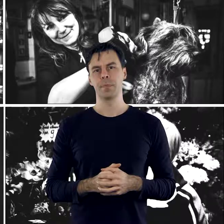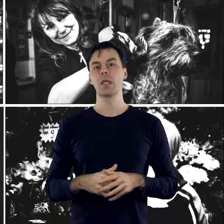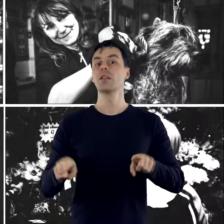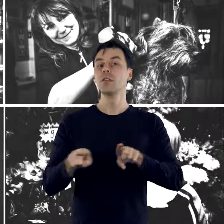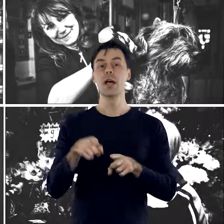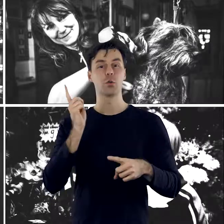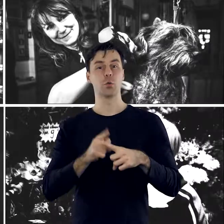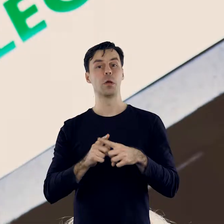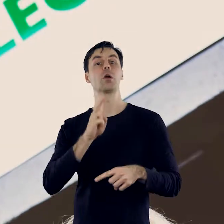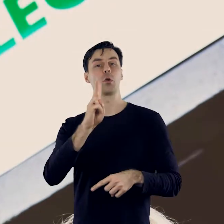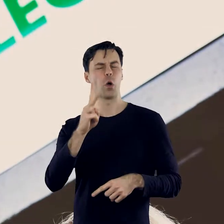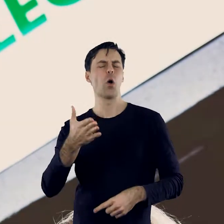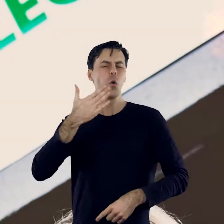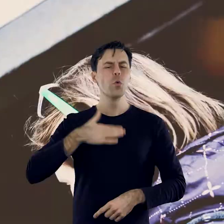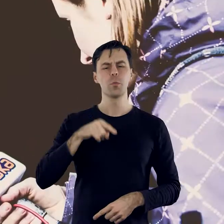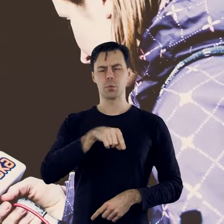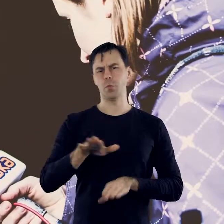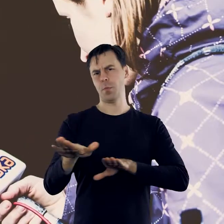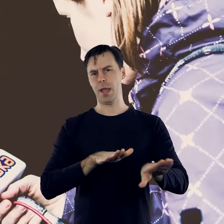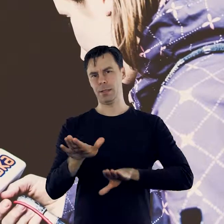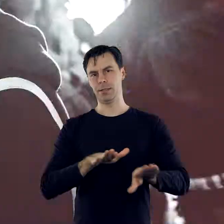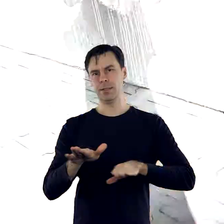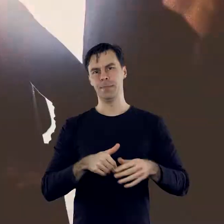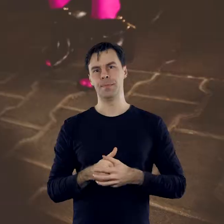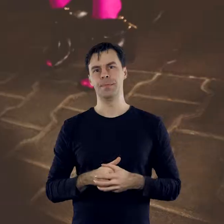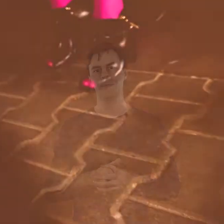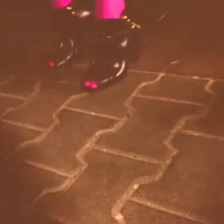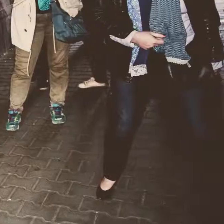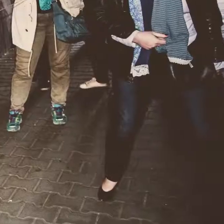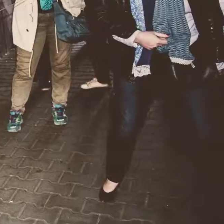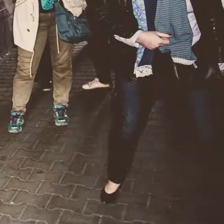A jeśli nie, to są to sympatycy tego miejsca.